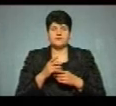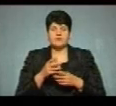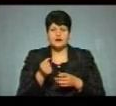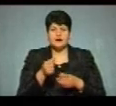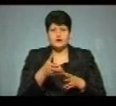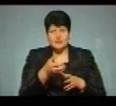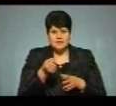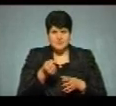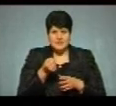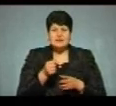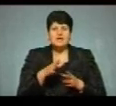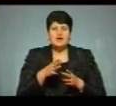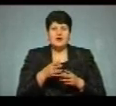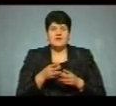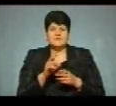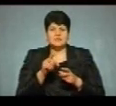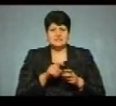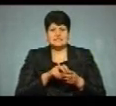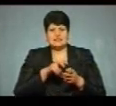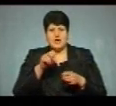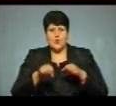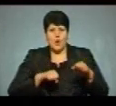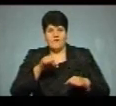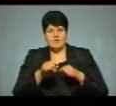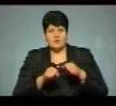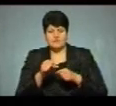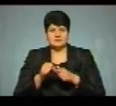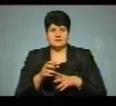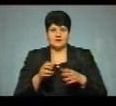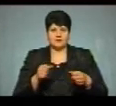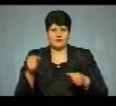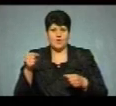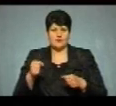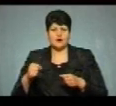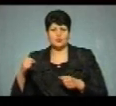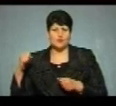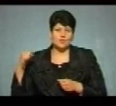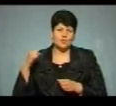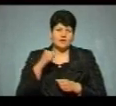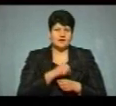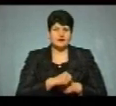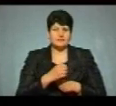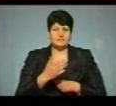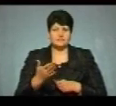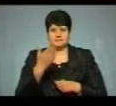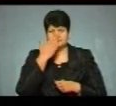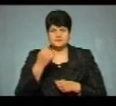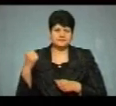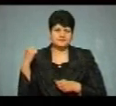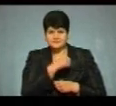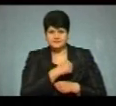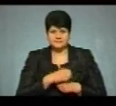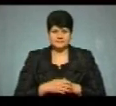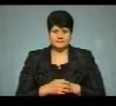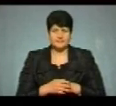тако притримала. Він злізає з ровера і ровера одній руці тримає, другою рукою мені вниз. Як